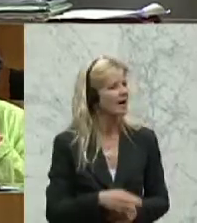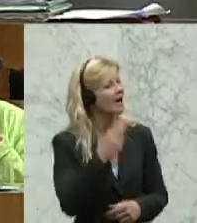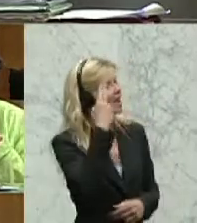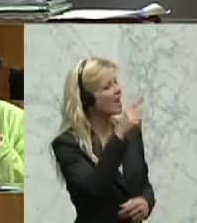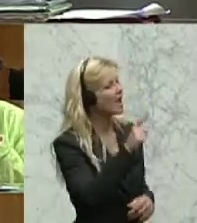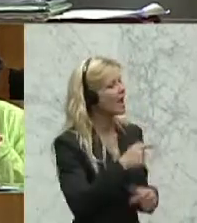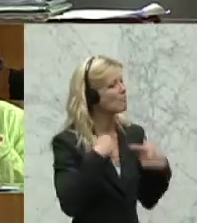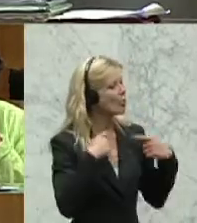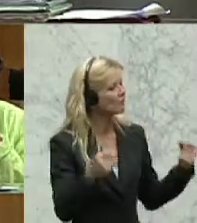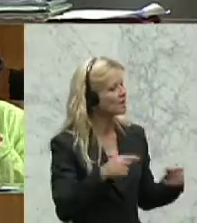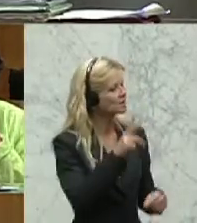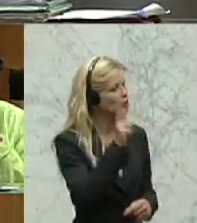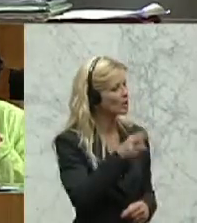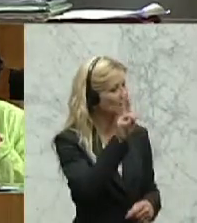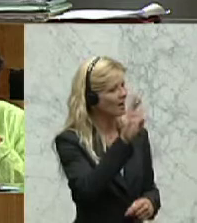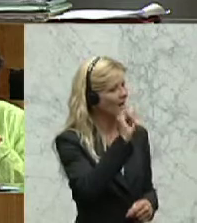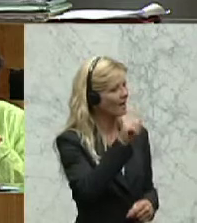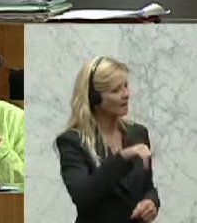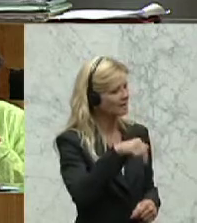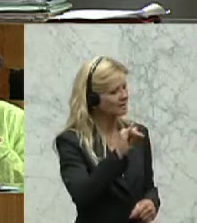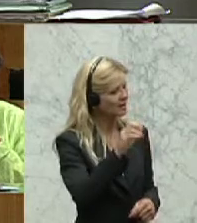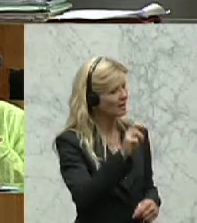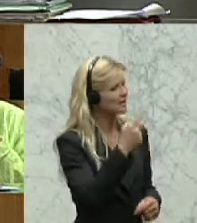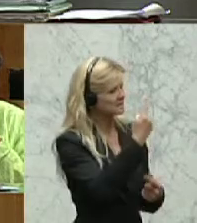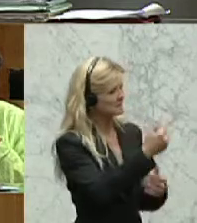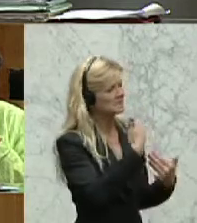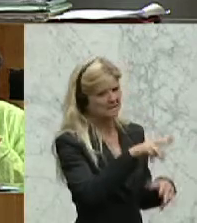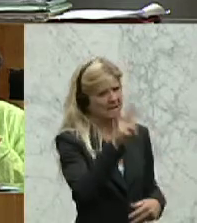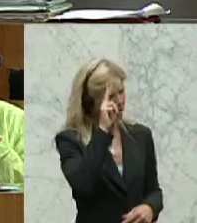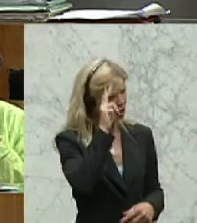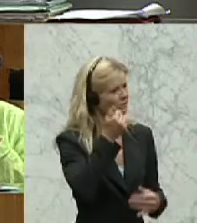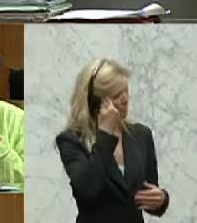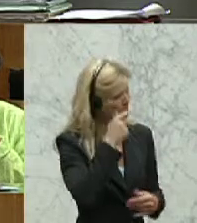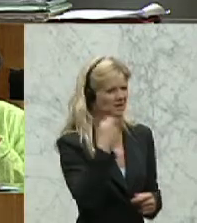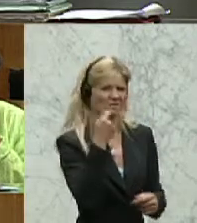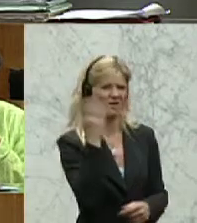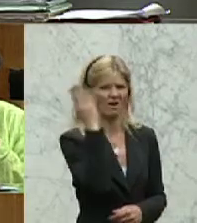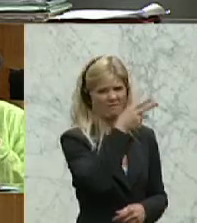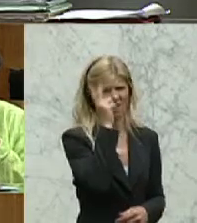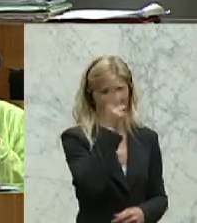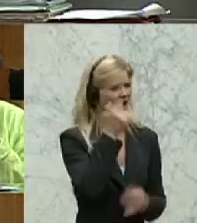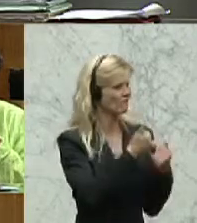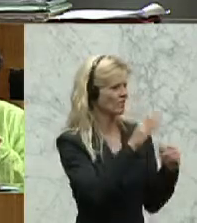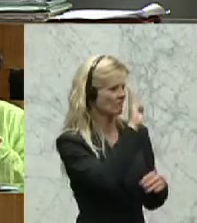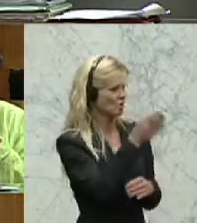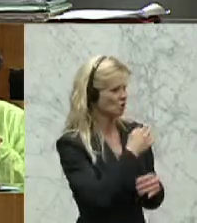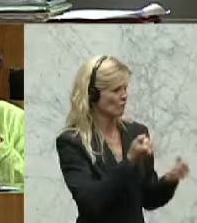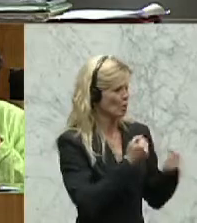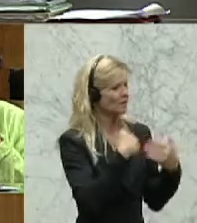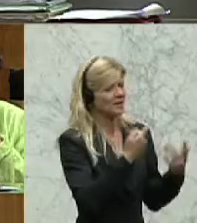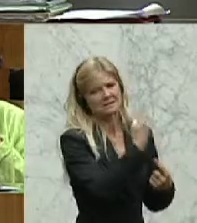praxis der sozialistischen wirtschaftspolitik an dann hoffentlich behält davon ich kann nur eines